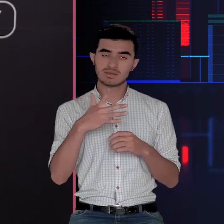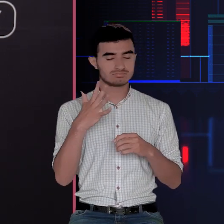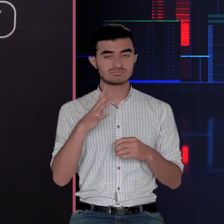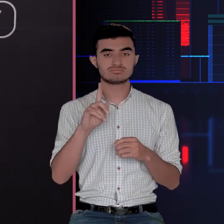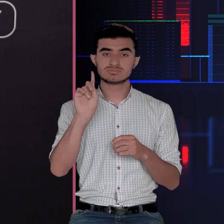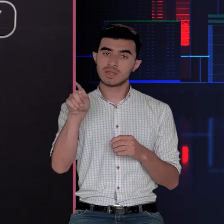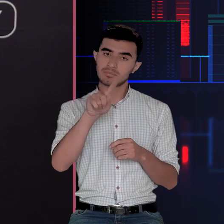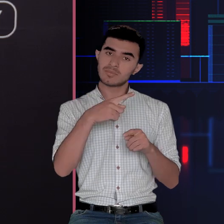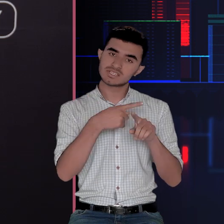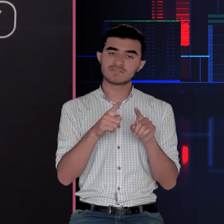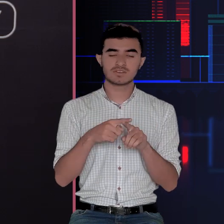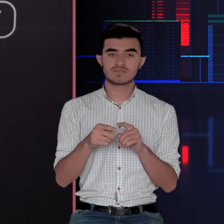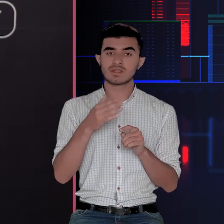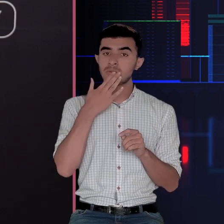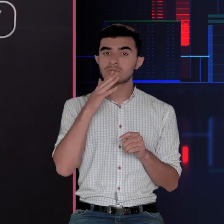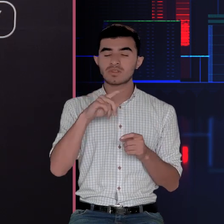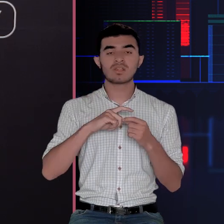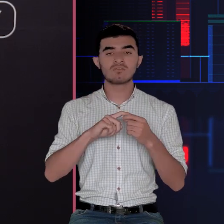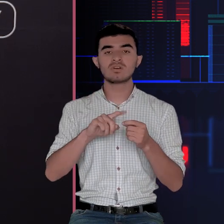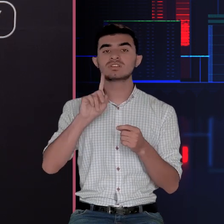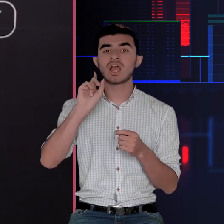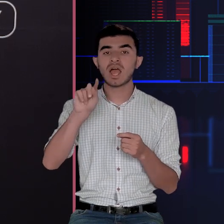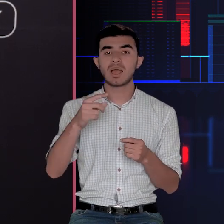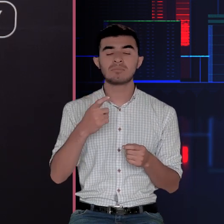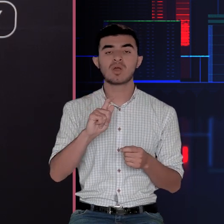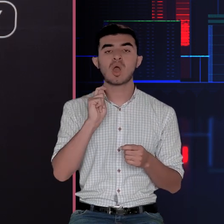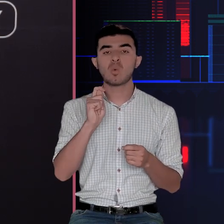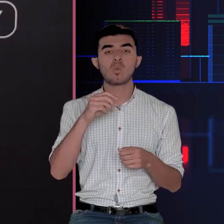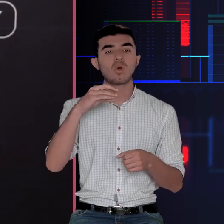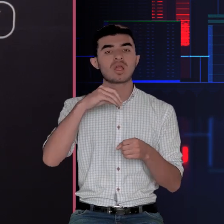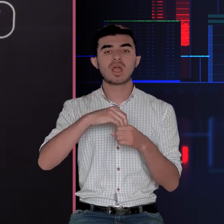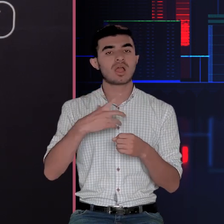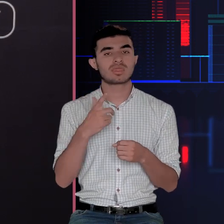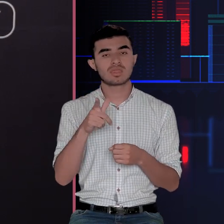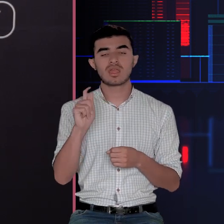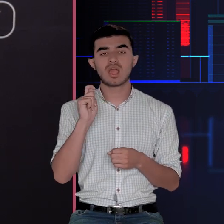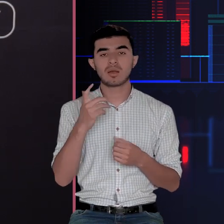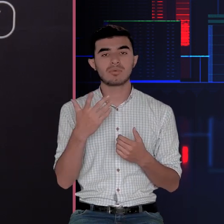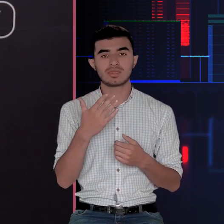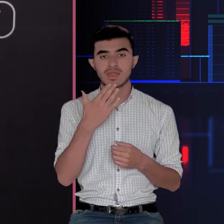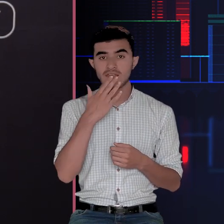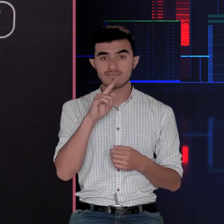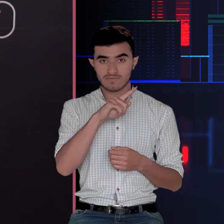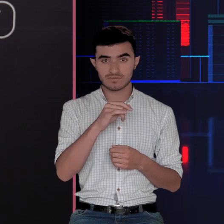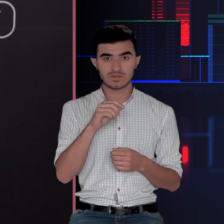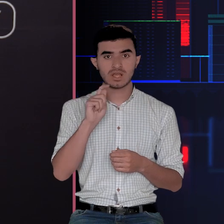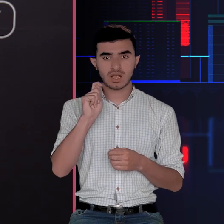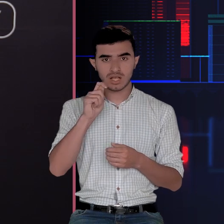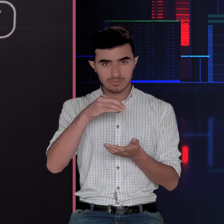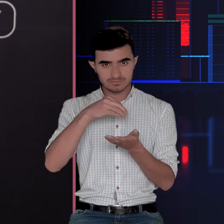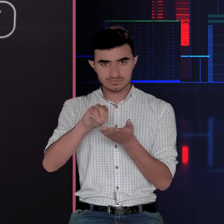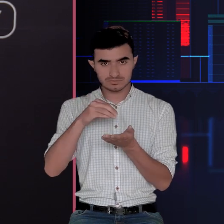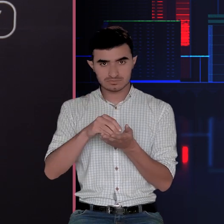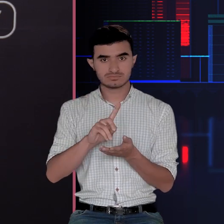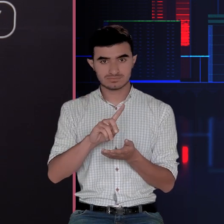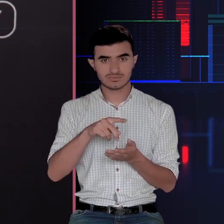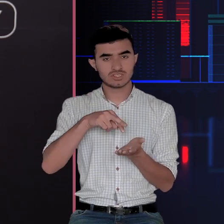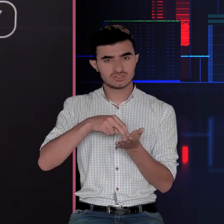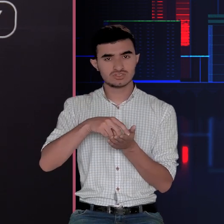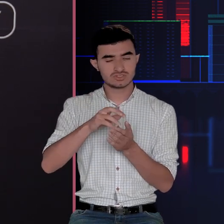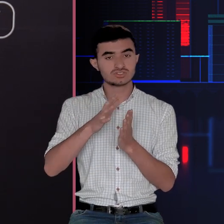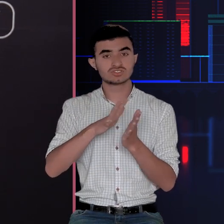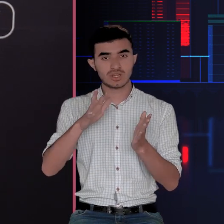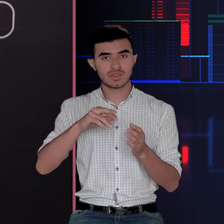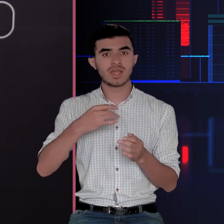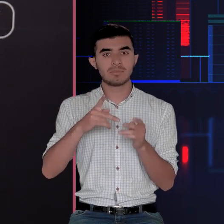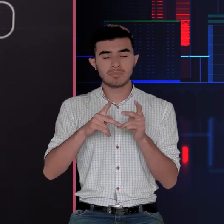हिस्ट्री लेनी पड़ती है कि उनके what is the nature of their work, वो करते क्या है. इफ़ दे आर अ सेल्समैन तो उनका इसका मतलब है कि चलने फिरने का